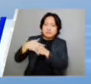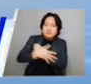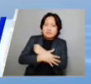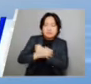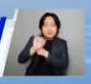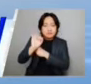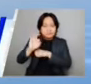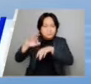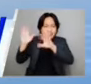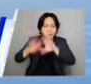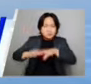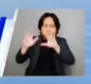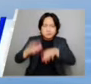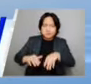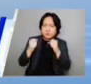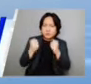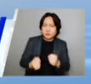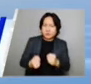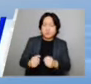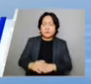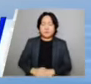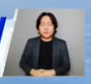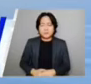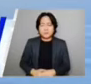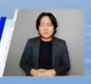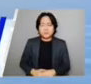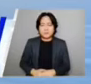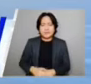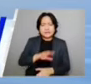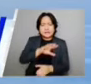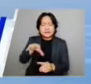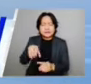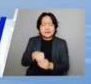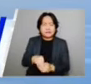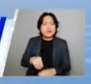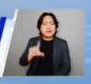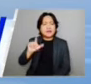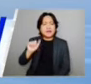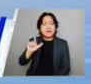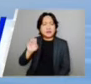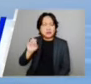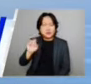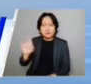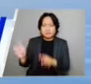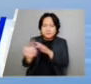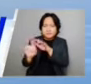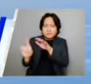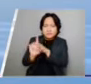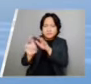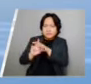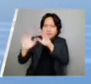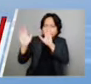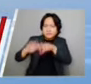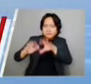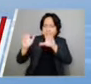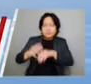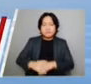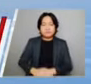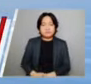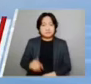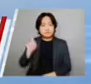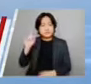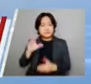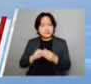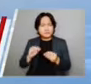Kabilang dyan ang ilang barangay sa bayan ng Lalo na kagabi pa may pabugsubugsong ulan. Yung hangin talagang